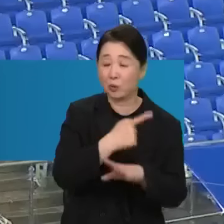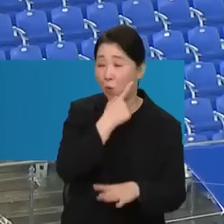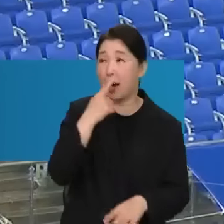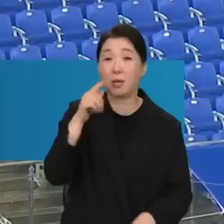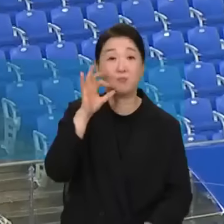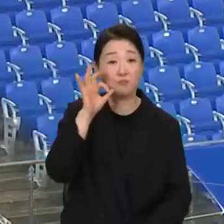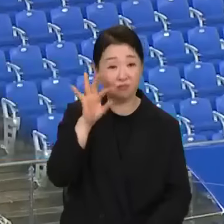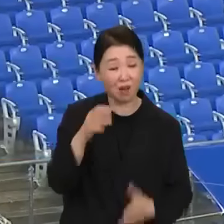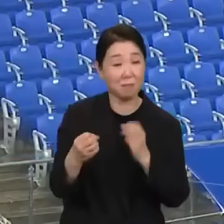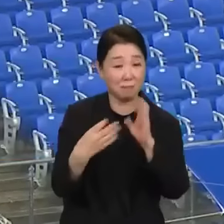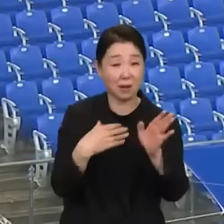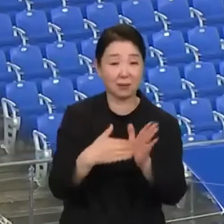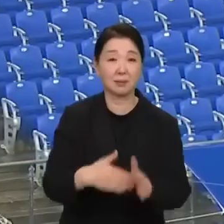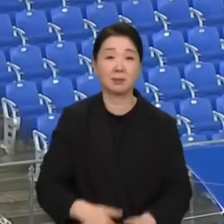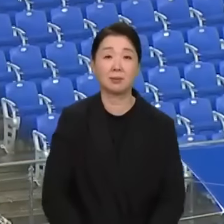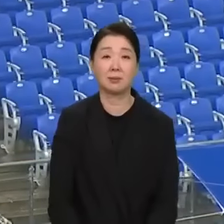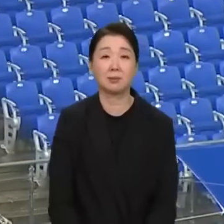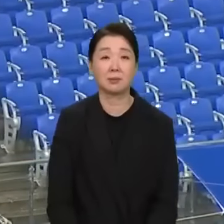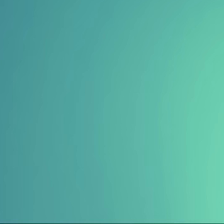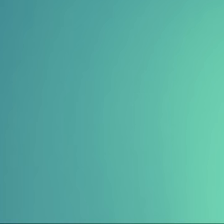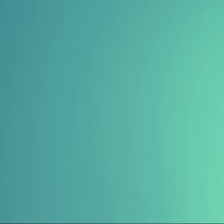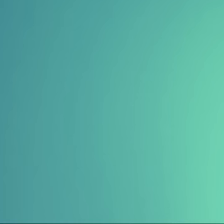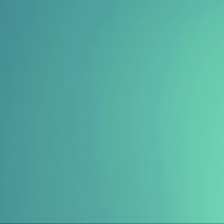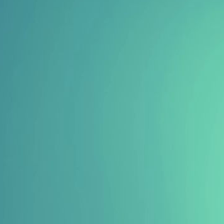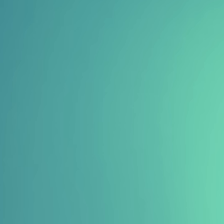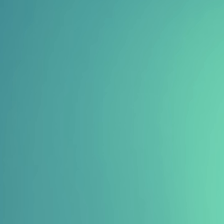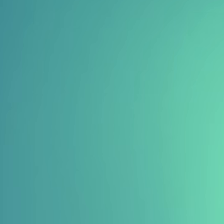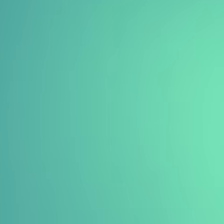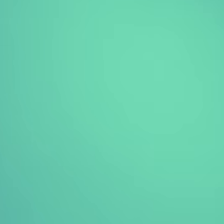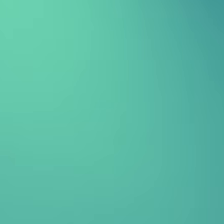수 없다는 답을 내놨습니다.